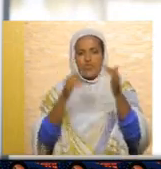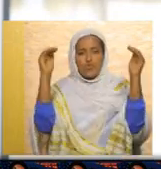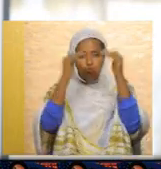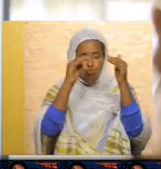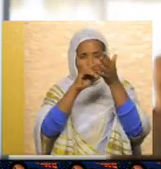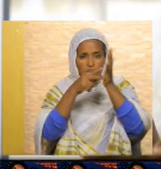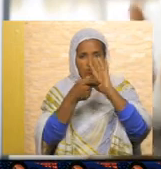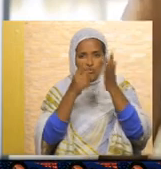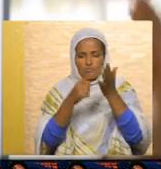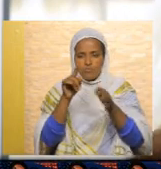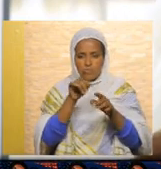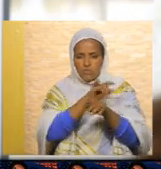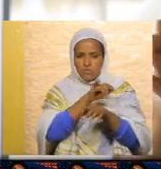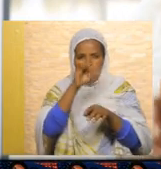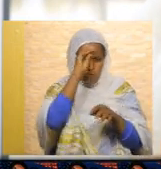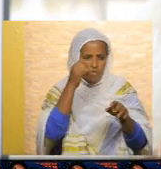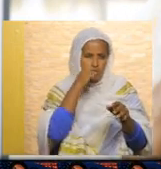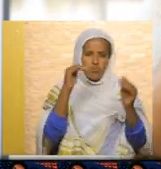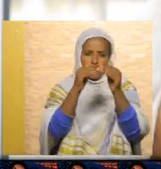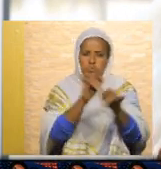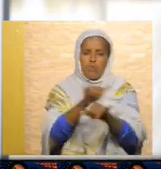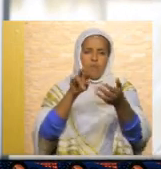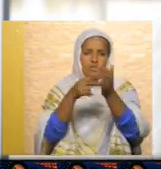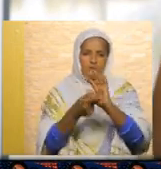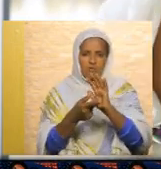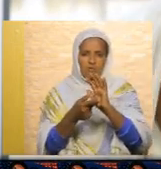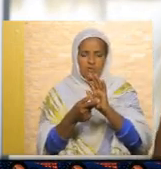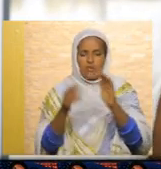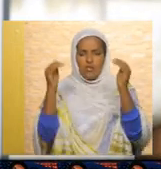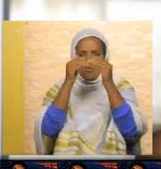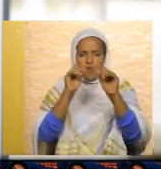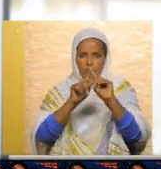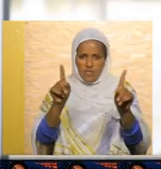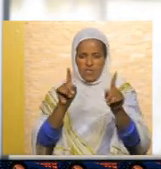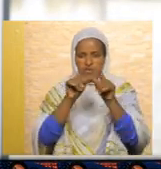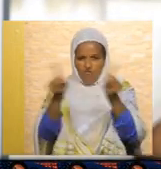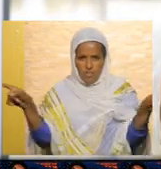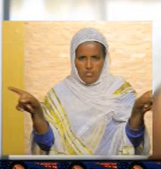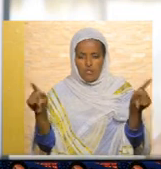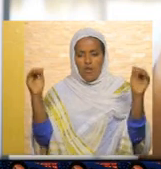የራሳችን የምንሰራው ስራ፣ የተመደበልን ስራ ተፈላጊና